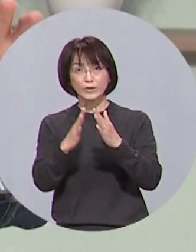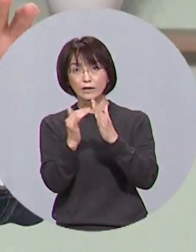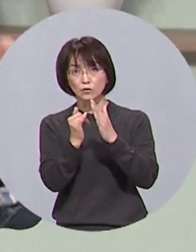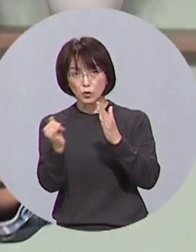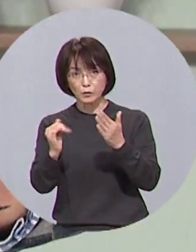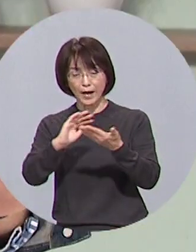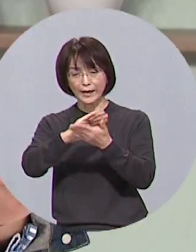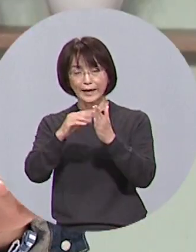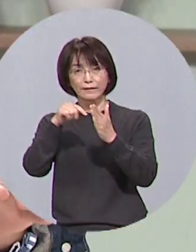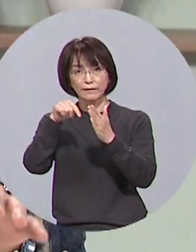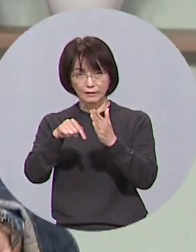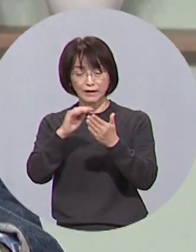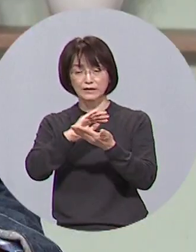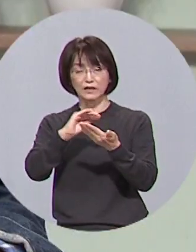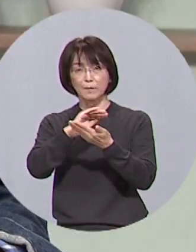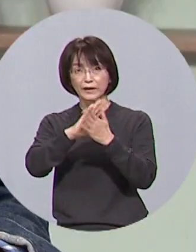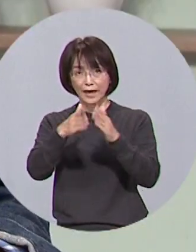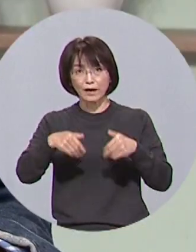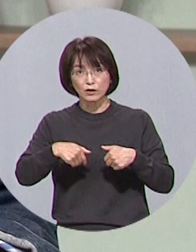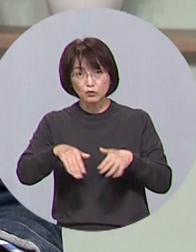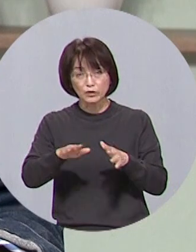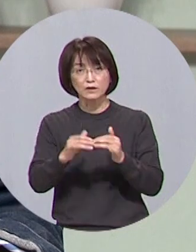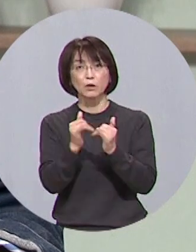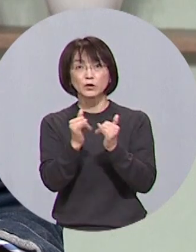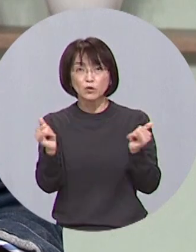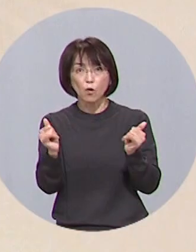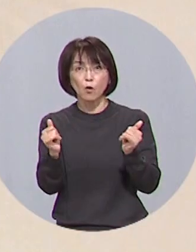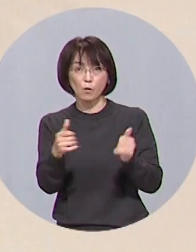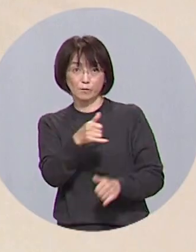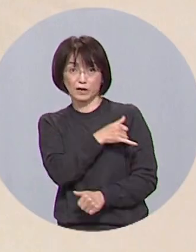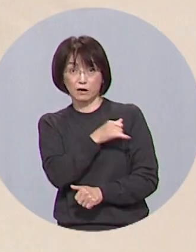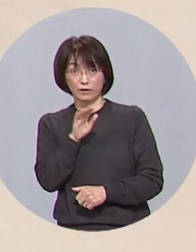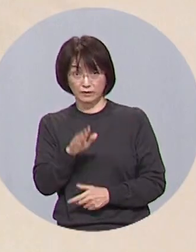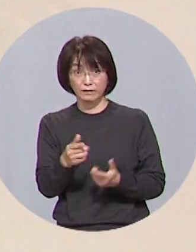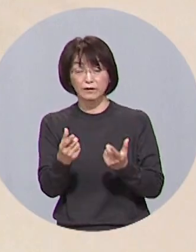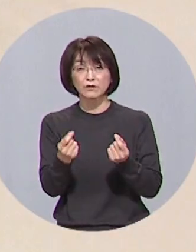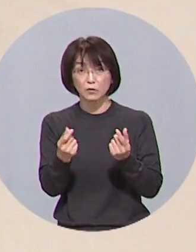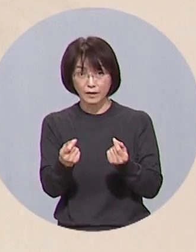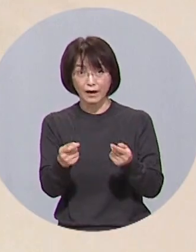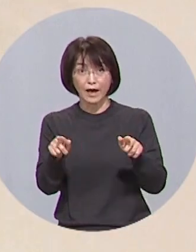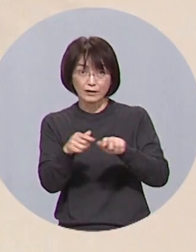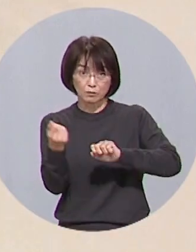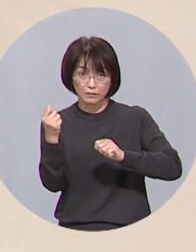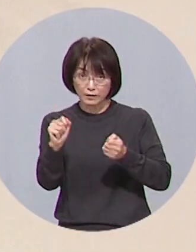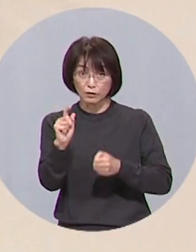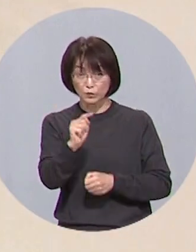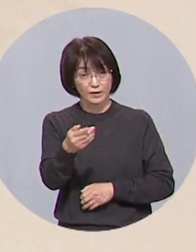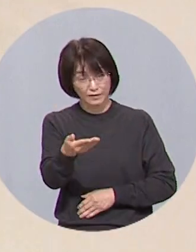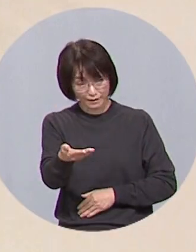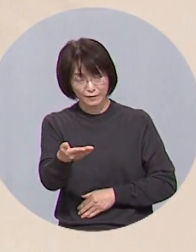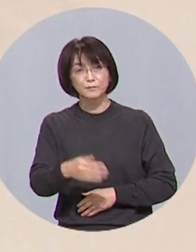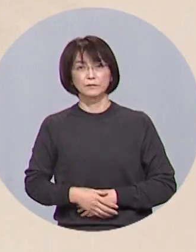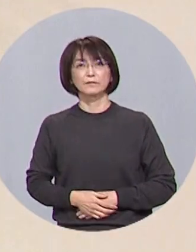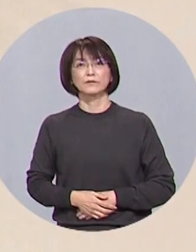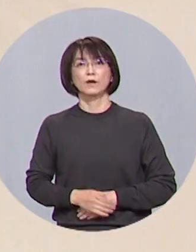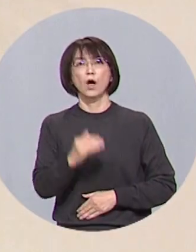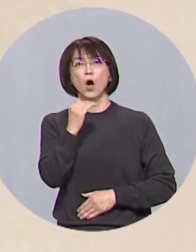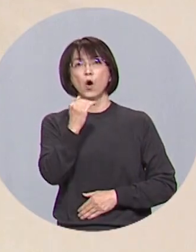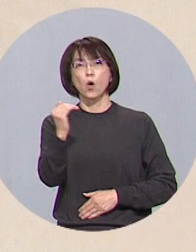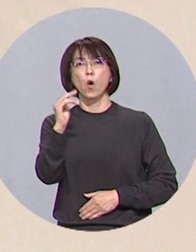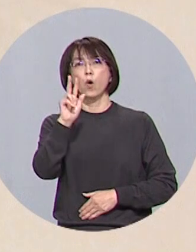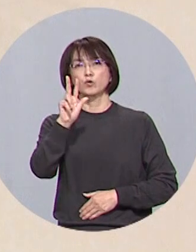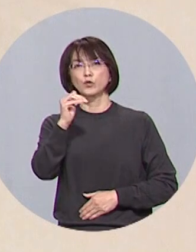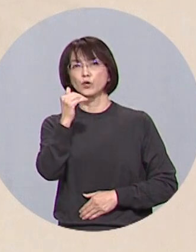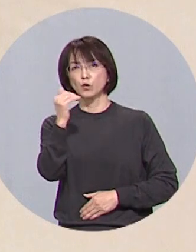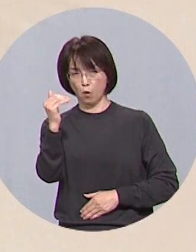県内出身の方もたくさんいたと思うんですけども、 はい、 どうですか共演されて、 まずですねゴルゴさん、 う